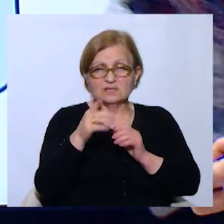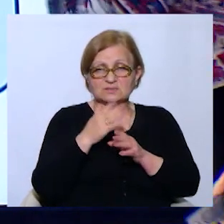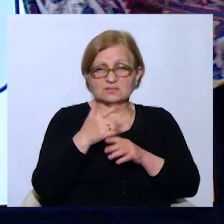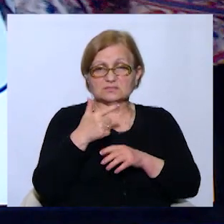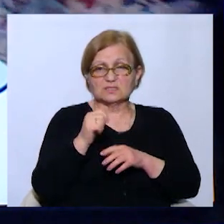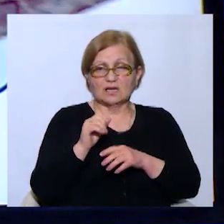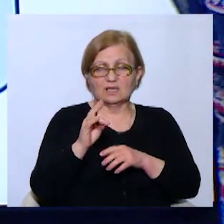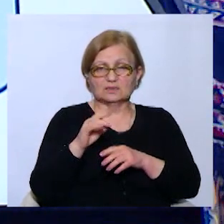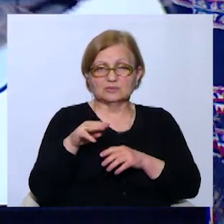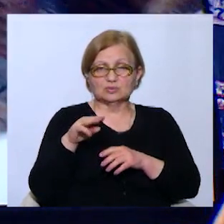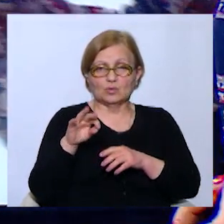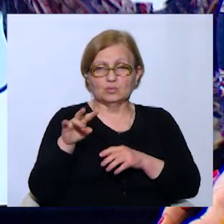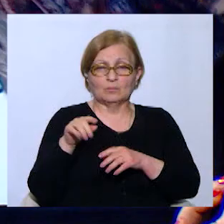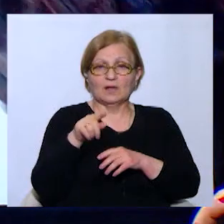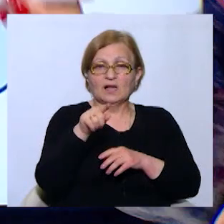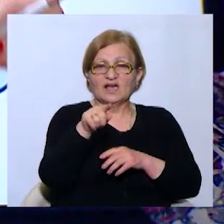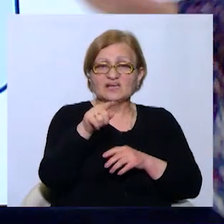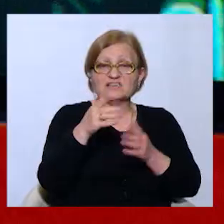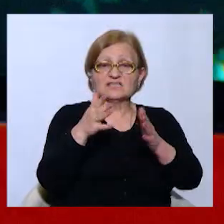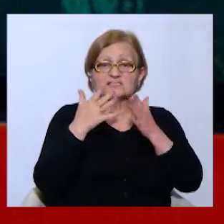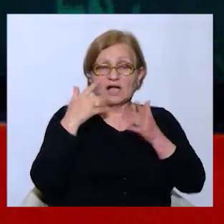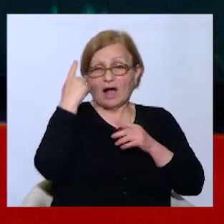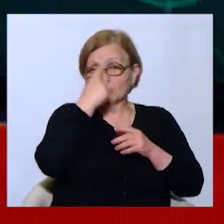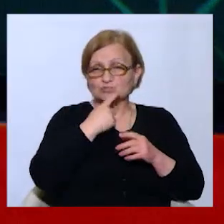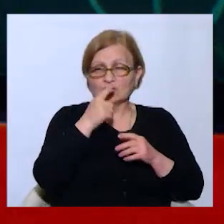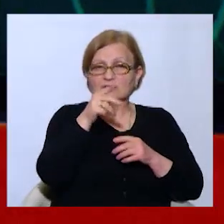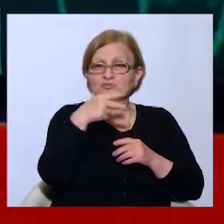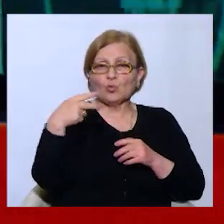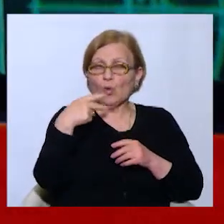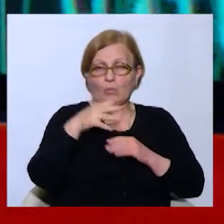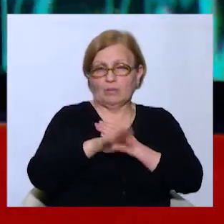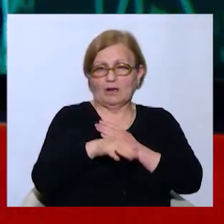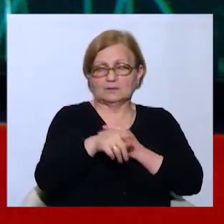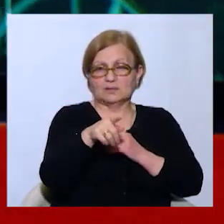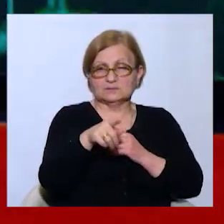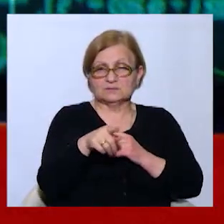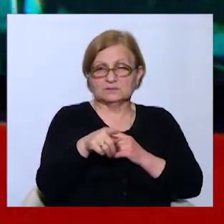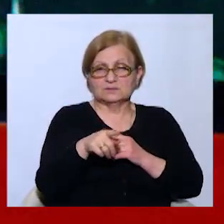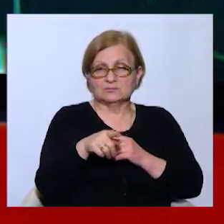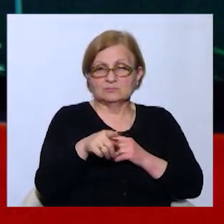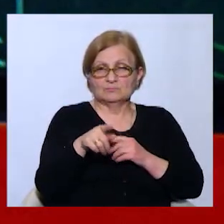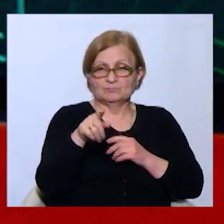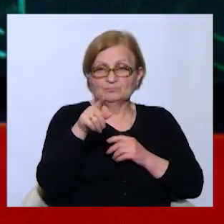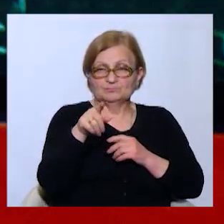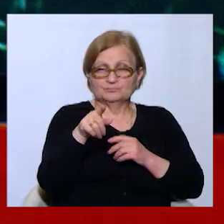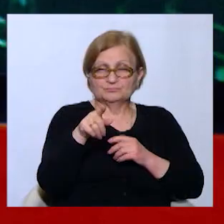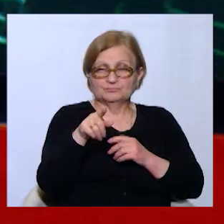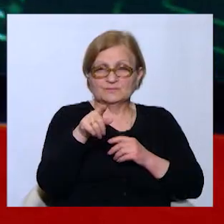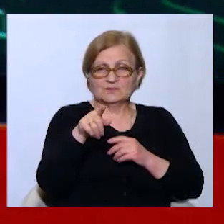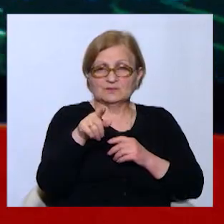განტოლება. გამოსახულება ტოლობის ნიშანს არ შეიცავს. აი როცა უკვე ვიცით რამდე აი ეს გამოსახულება